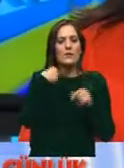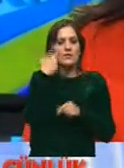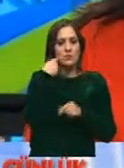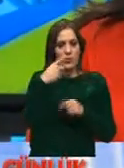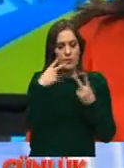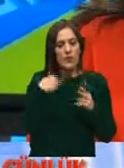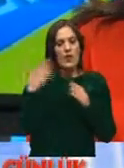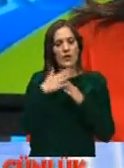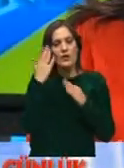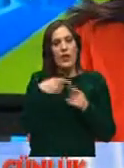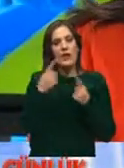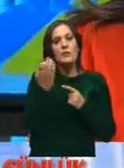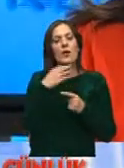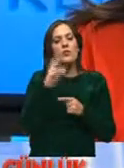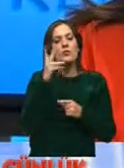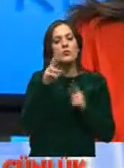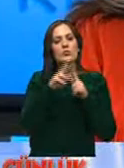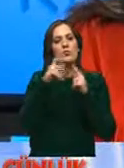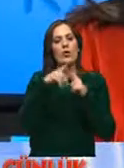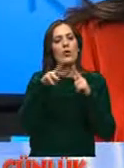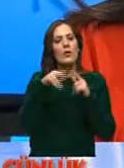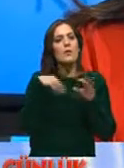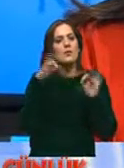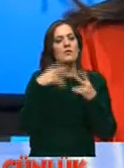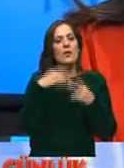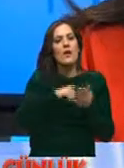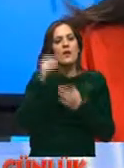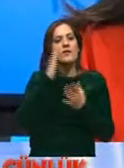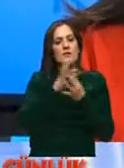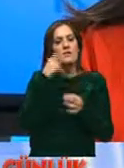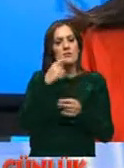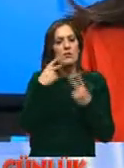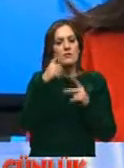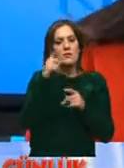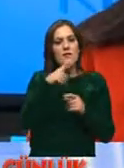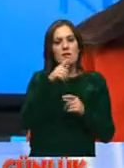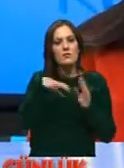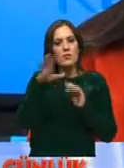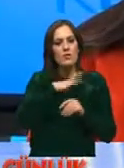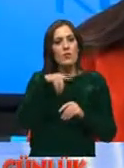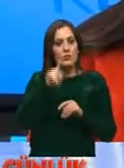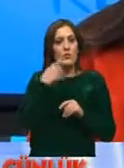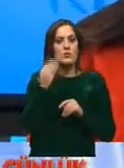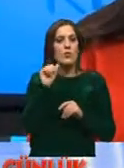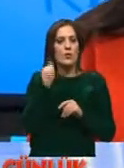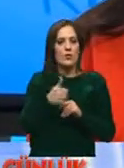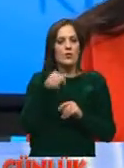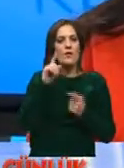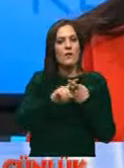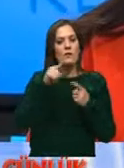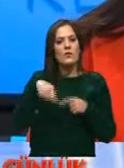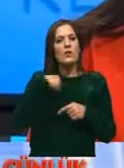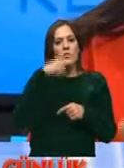olarak. Eğitim almamışsa 3 notayla başlayabiliriz. Her insana söyleyebileceği bir ses bölgesi var. Hı-hı. Onu bulmak çok önemli. Hı-hı. Ve de